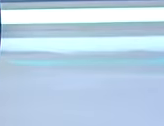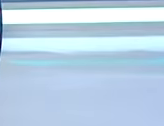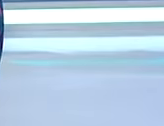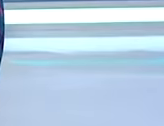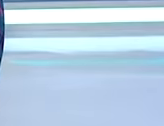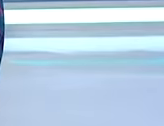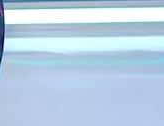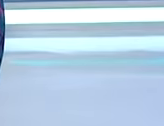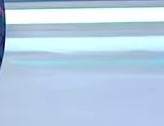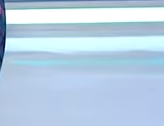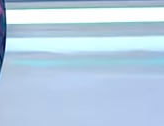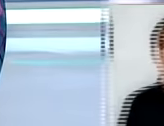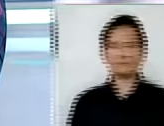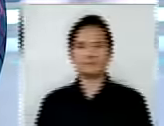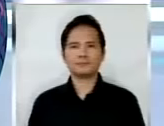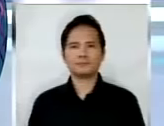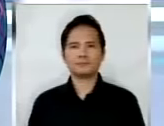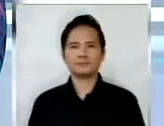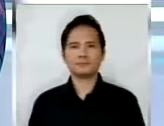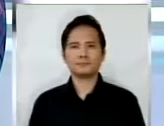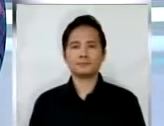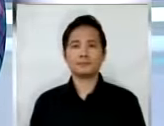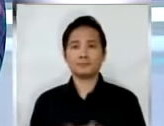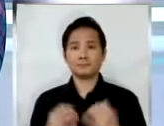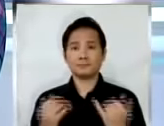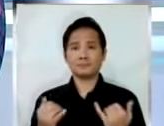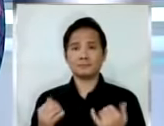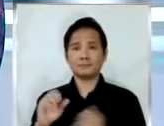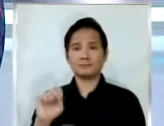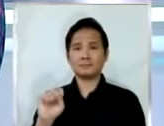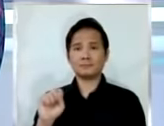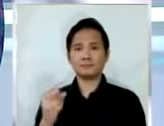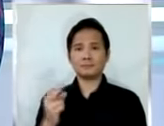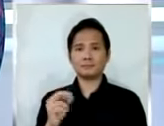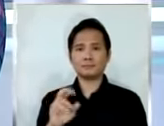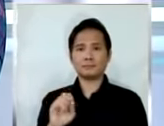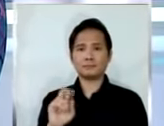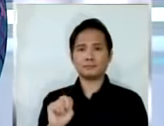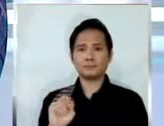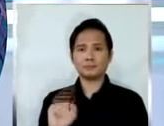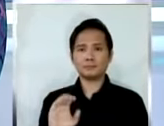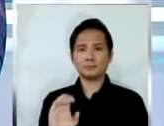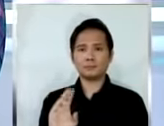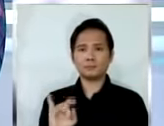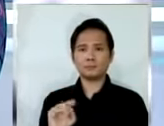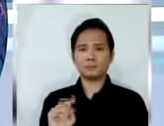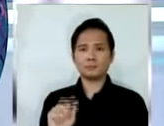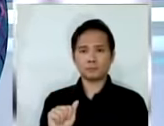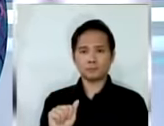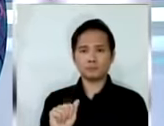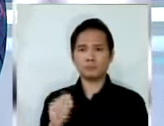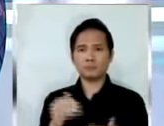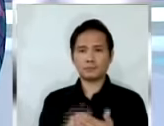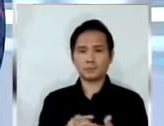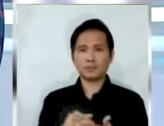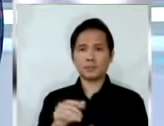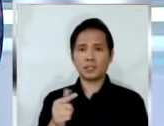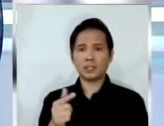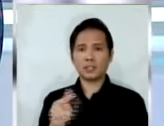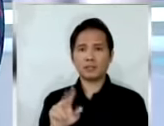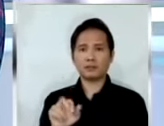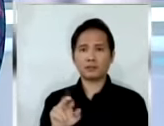Tinutuo ni megastar Sharon Cuneta ang bantang idudulog niya kay Justice Secretary Menardo Guevara, ang banta ng isang